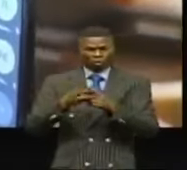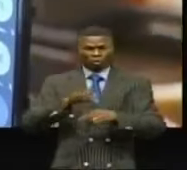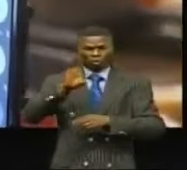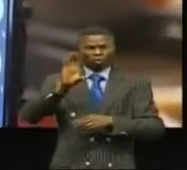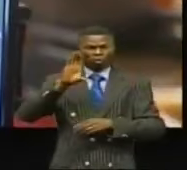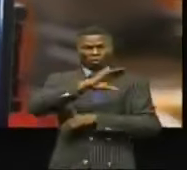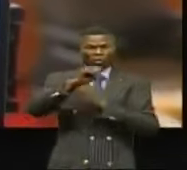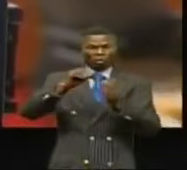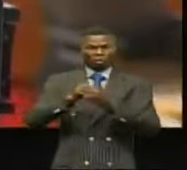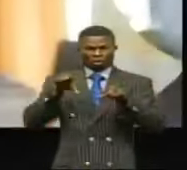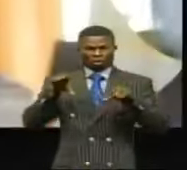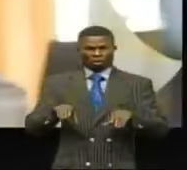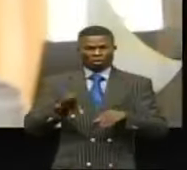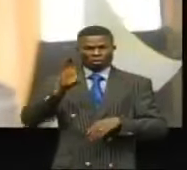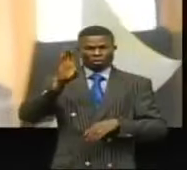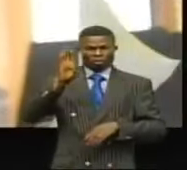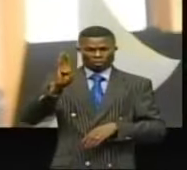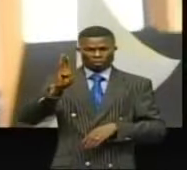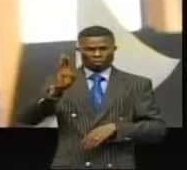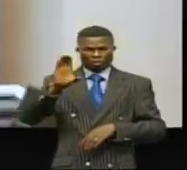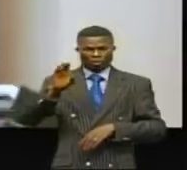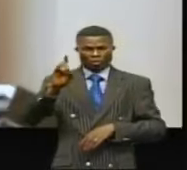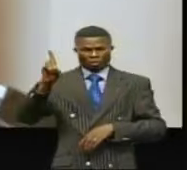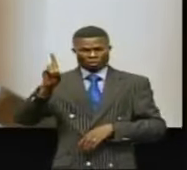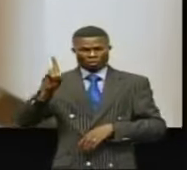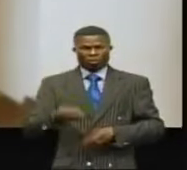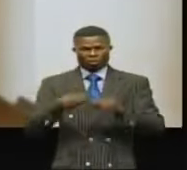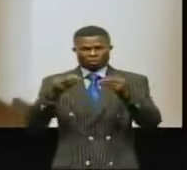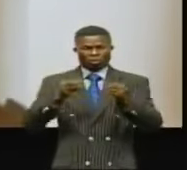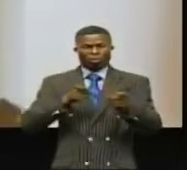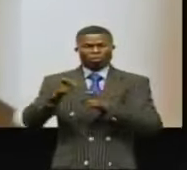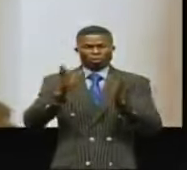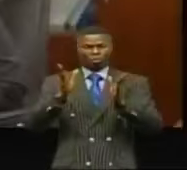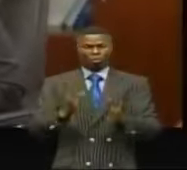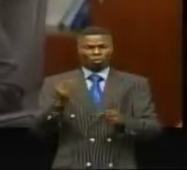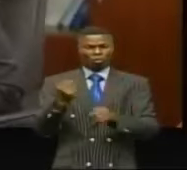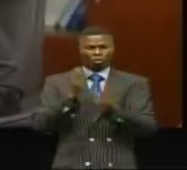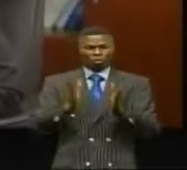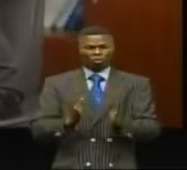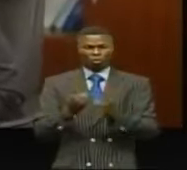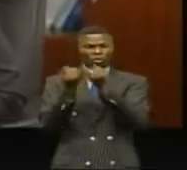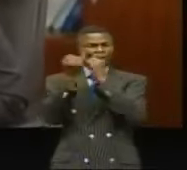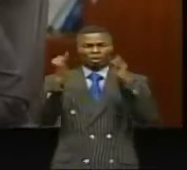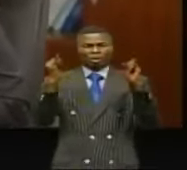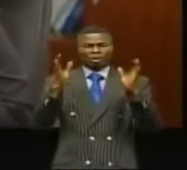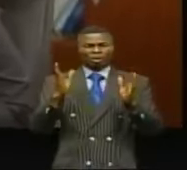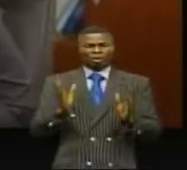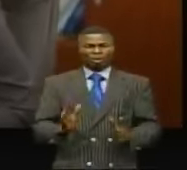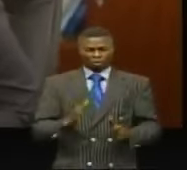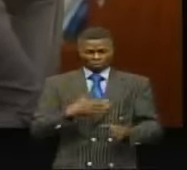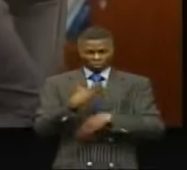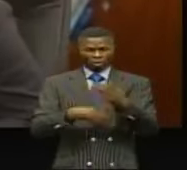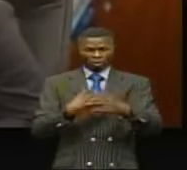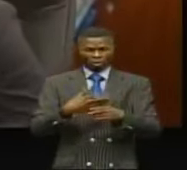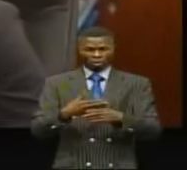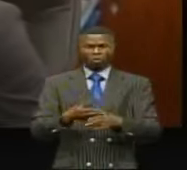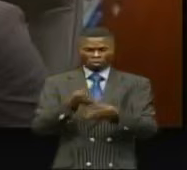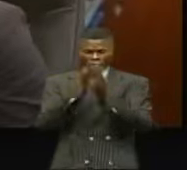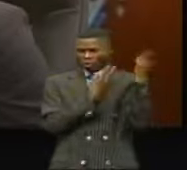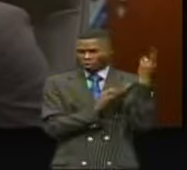centrale du Congo, mettre en place une gouvernance professionnelle et indépendante pour assurer la crédibilité